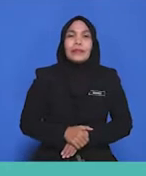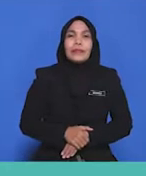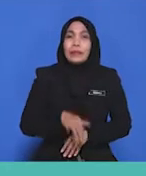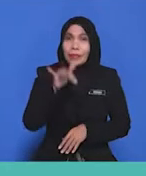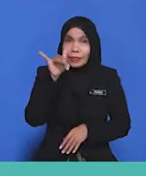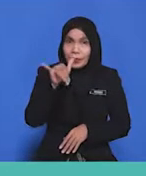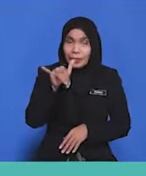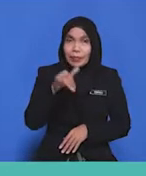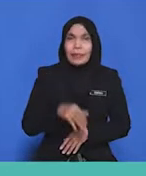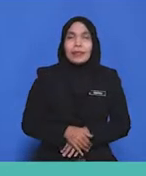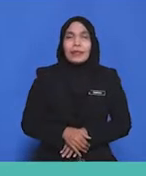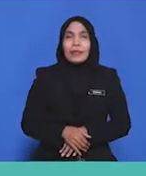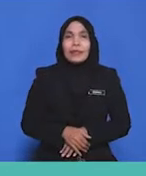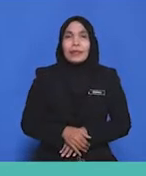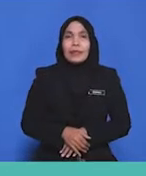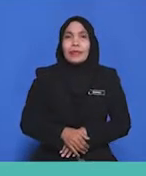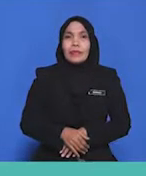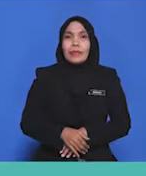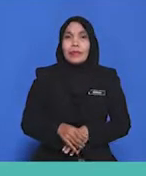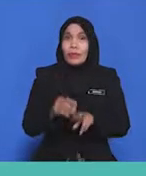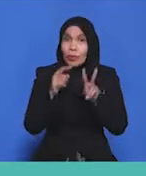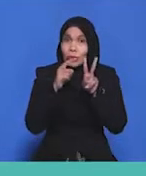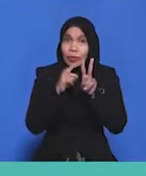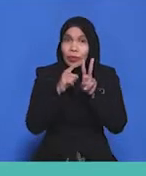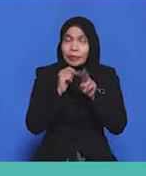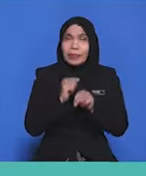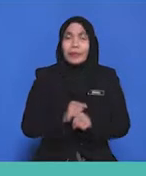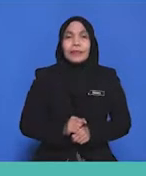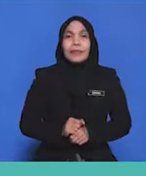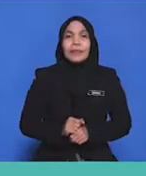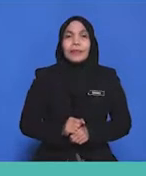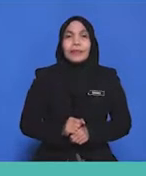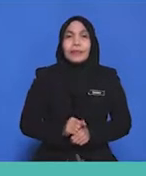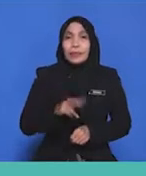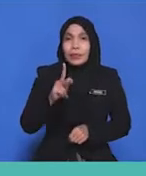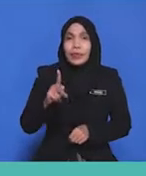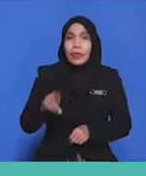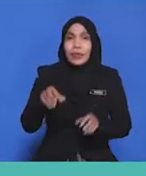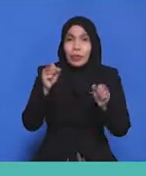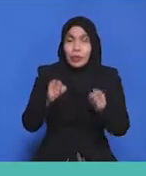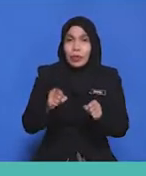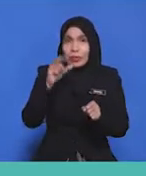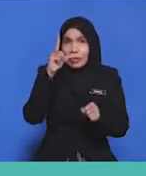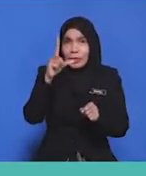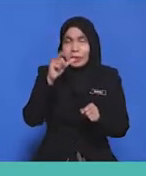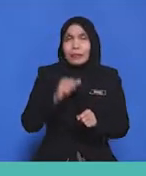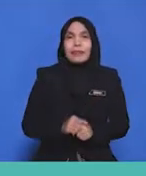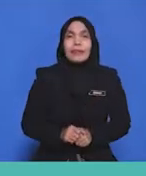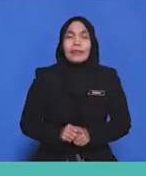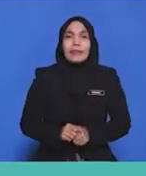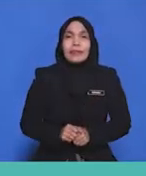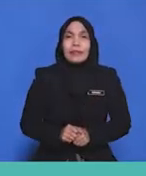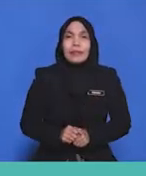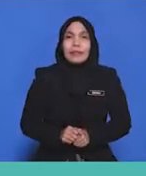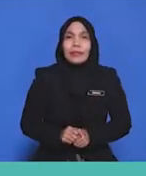Ya, media cetak dan media elektronik. Pelajar-pelajar boleh lihat seperti yang dipaparkan.